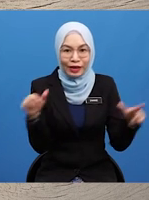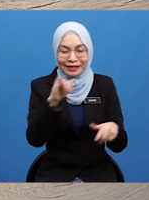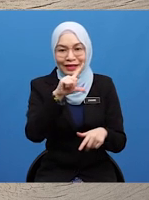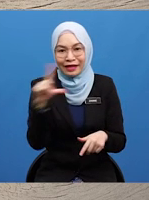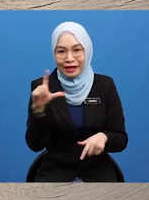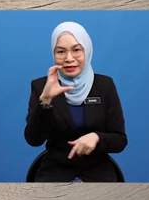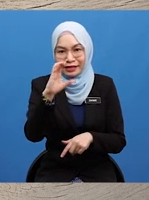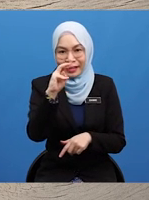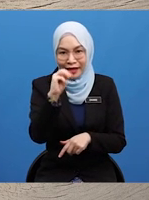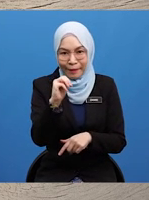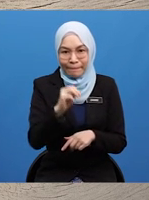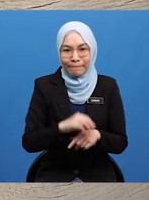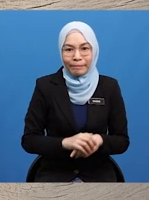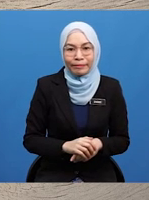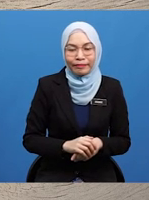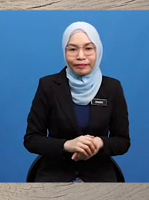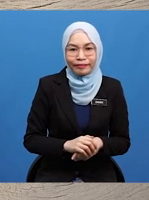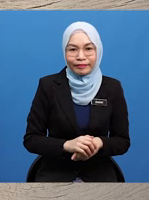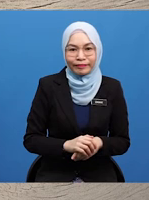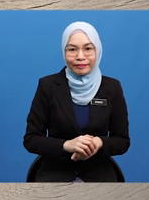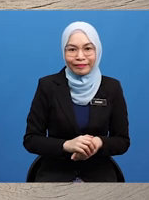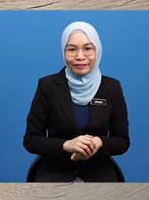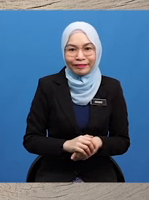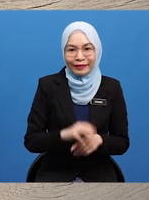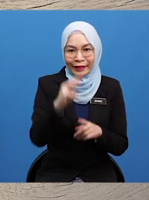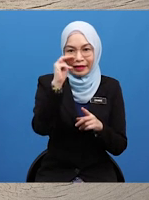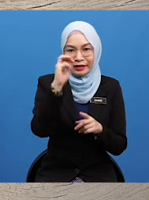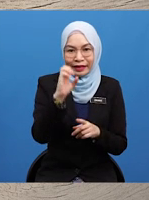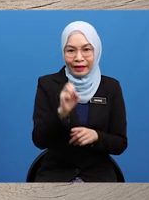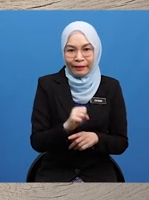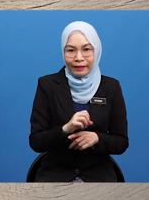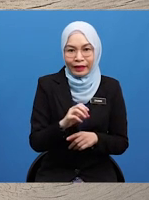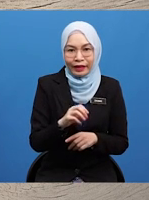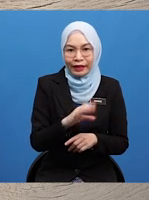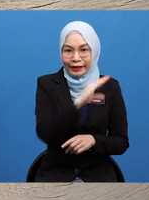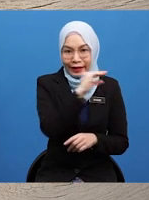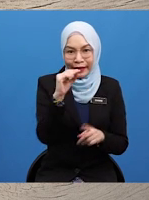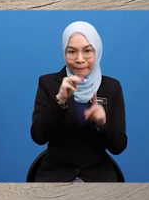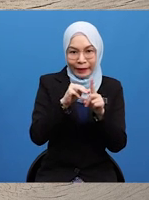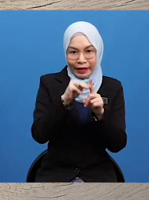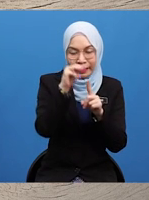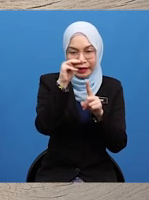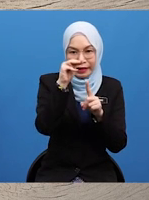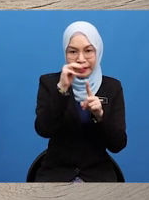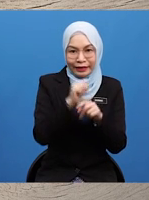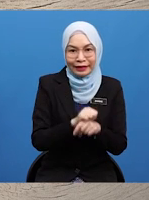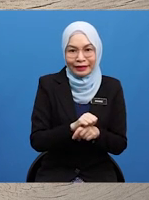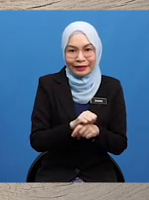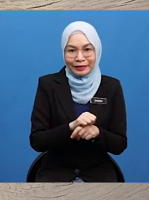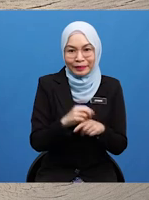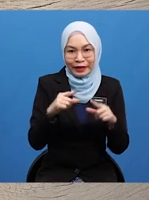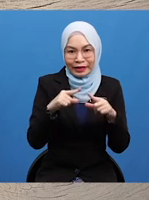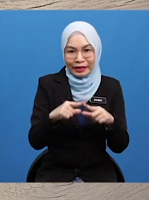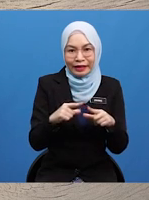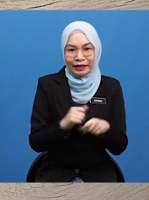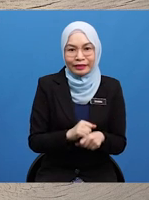persegi, iaitu cm2. Meter persegi iaitu m2.